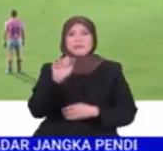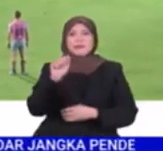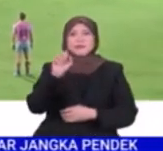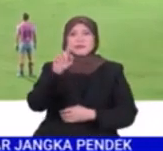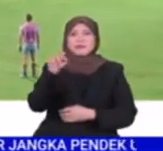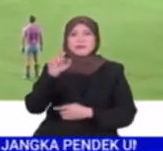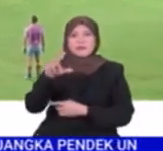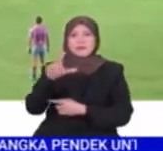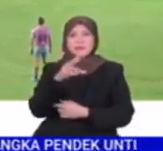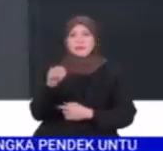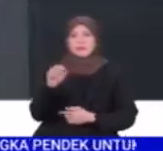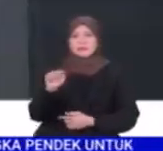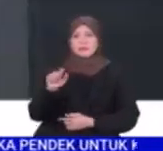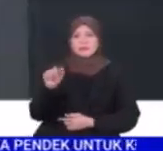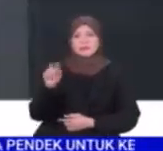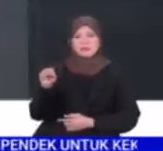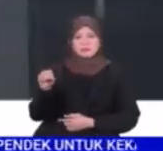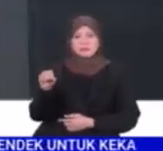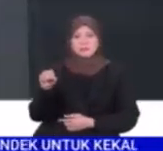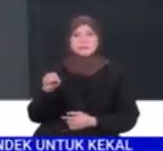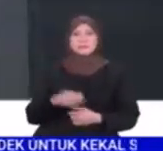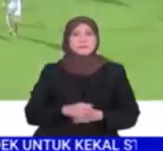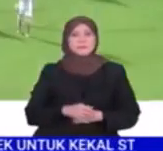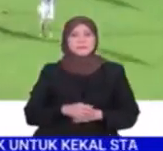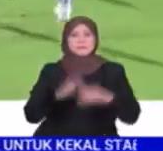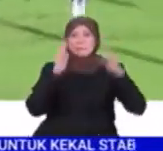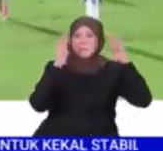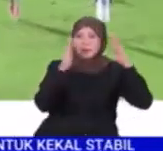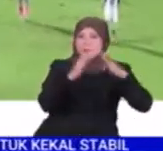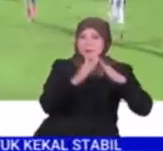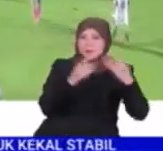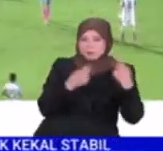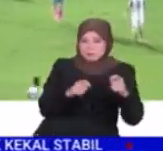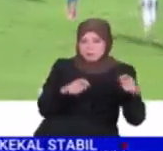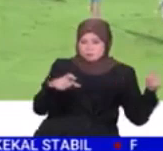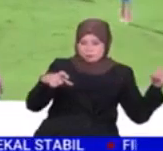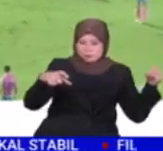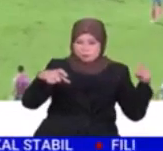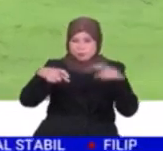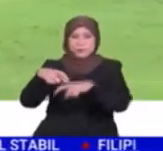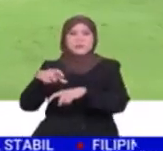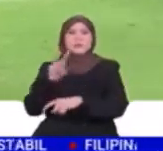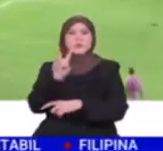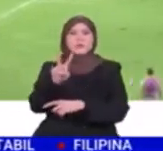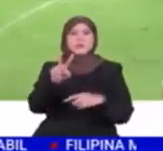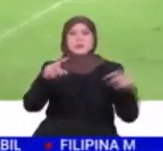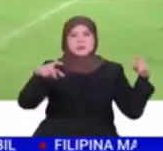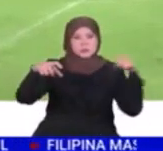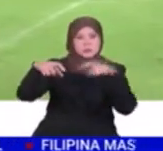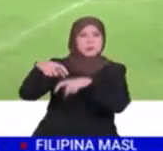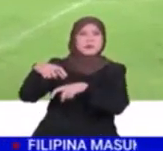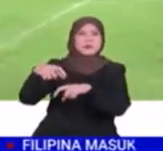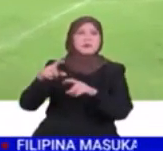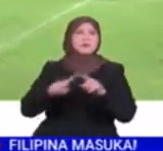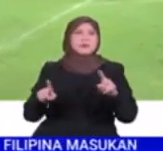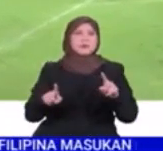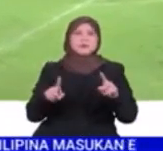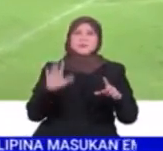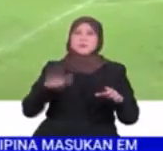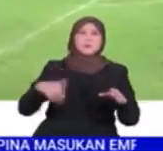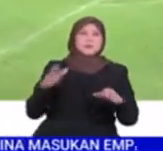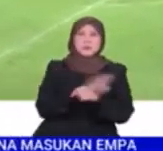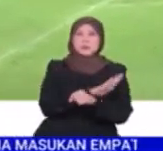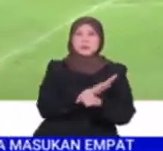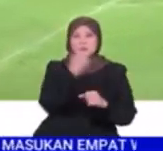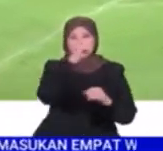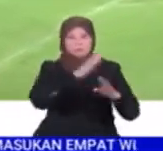Halim serta Muhammad Azam Azmi Murad. Pahang cuba bangkit dengan 2 gol hasil sentuhan Litak dan Rodriguez, namun ia belum cukup